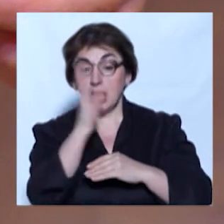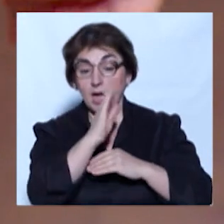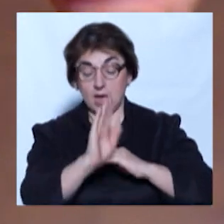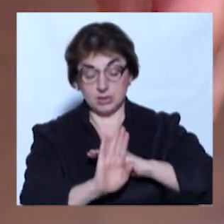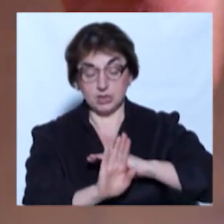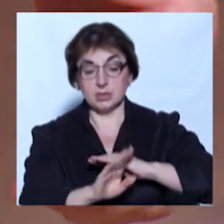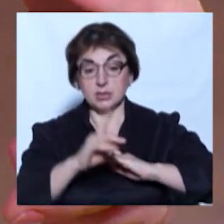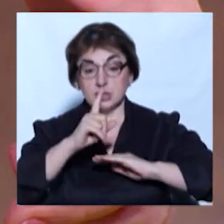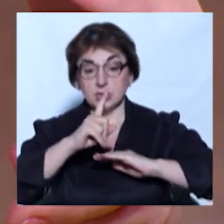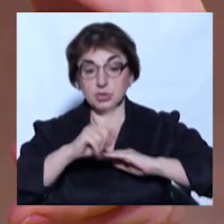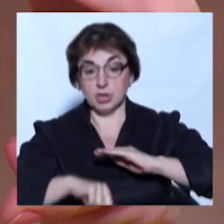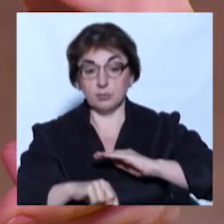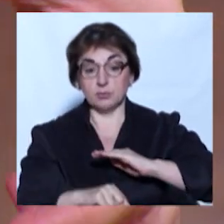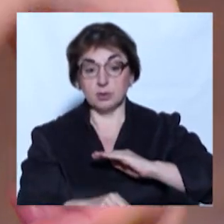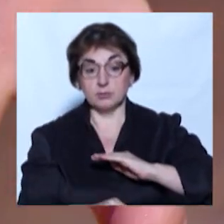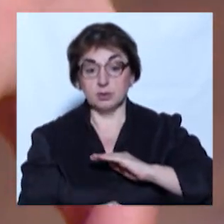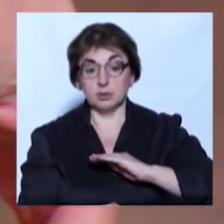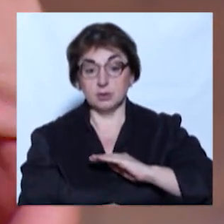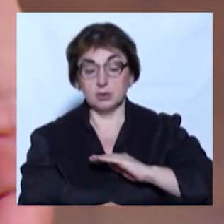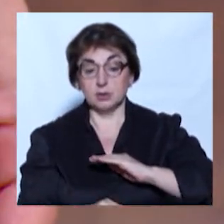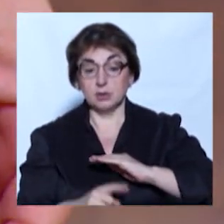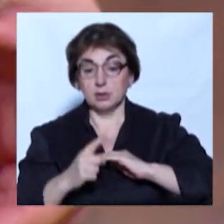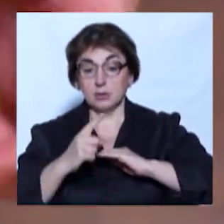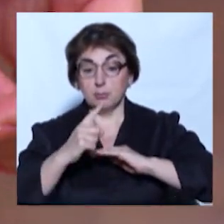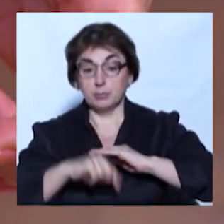და ჩამოკრავ თითს.